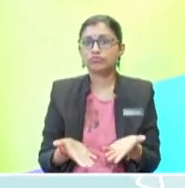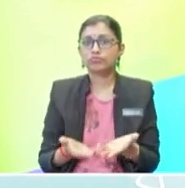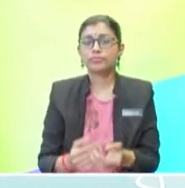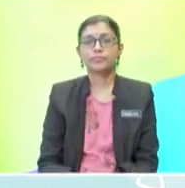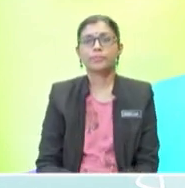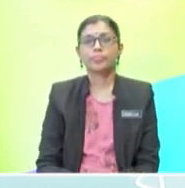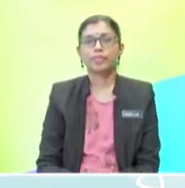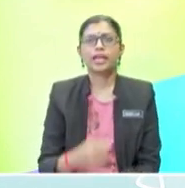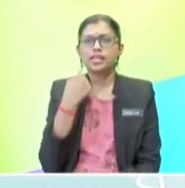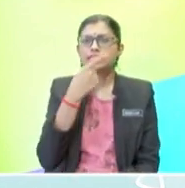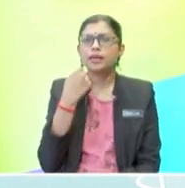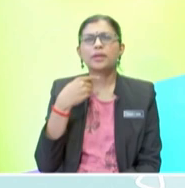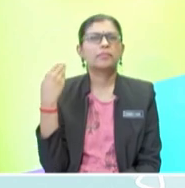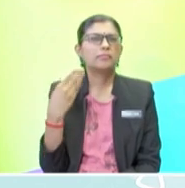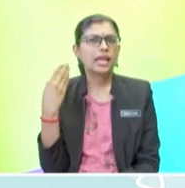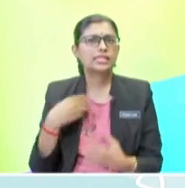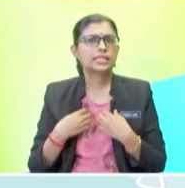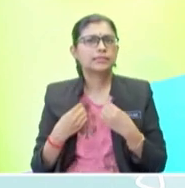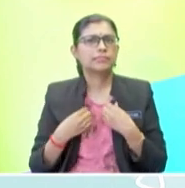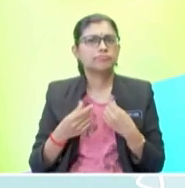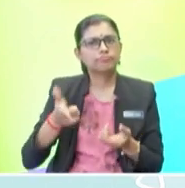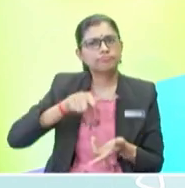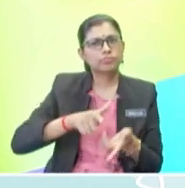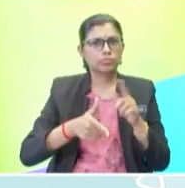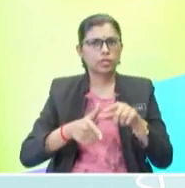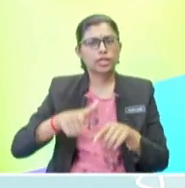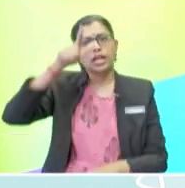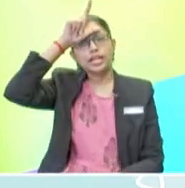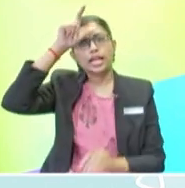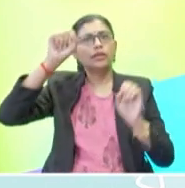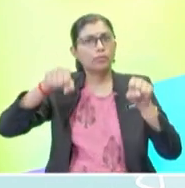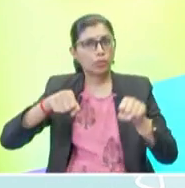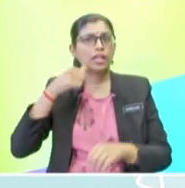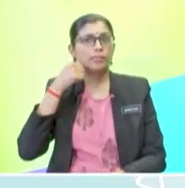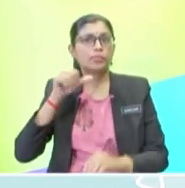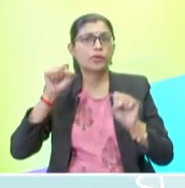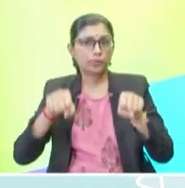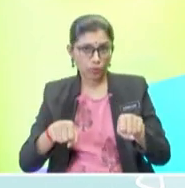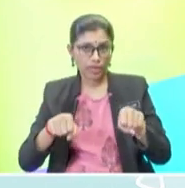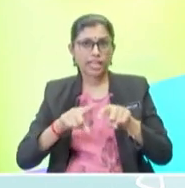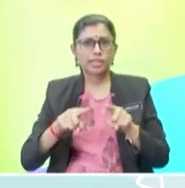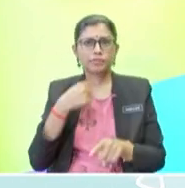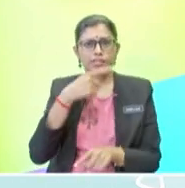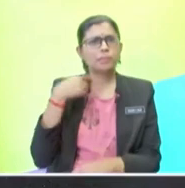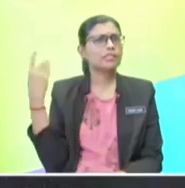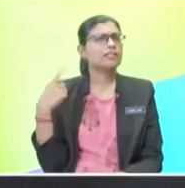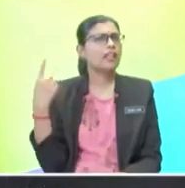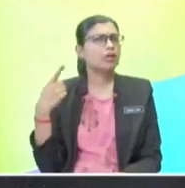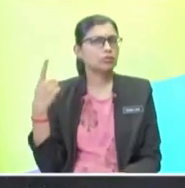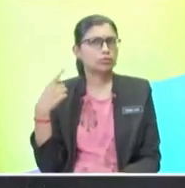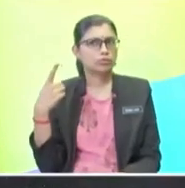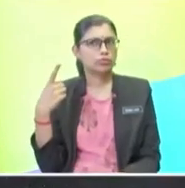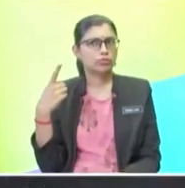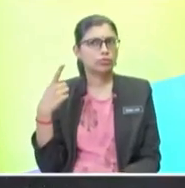lah, siapa yang selalu kita tengok melipatkan baju eh? Anak-anak murid cikgu di atas talian, boleh kongsikan dengan cikgu apa jawapan anda? Anak